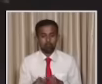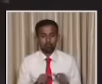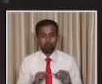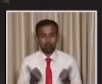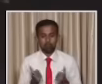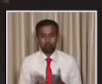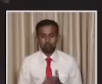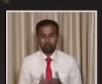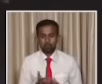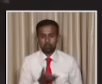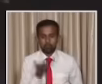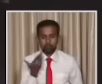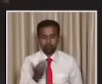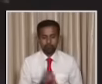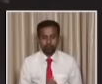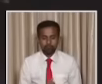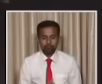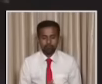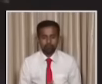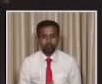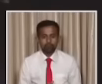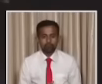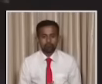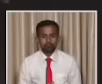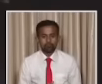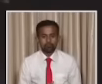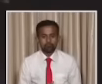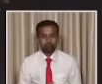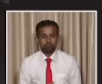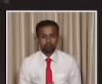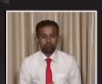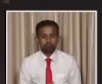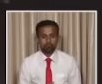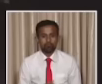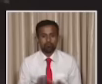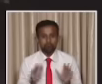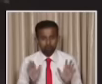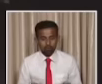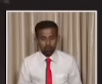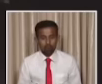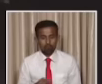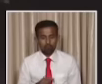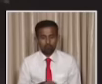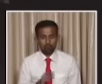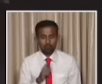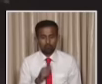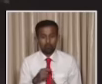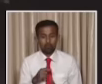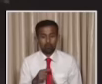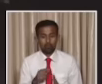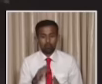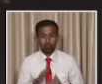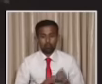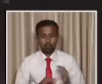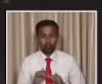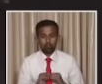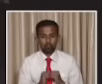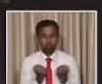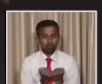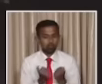ජීවිකාව හදා ගන්න පුළුවන් වටපිටාවක් හැදෙයි. ඒ නිසා අවසාන වශයෙන් අපේ රටේ වෘත්තීය සමිති හදන එක